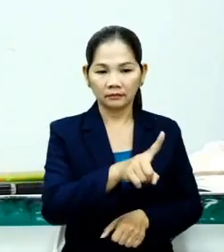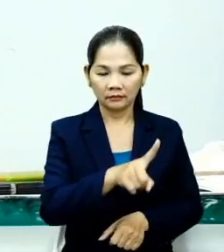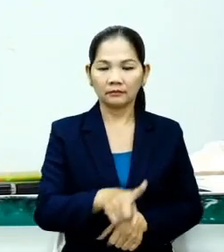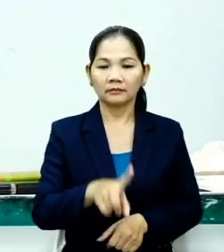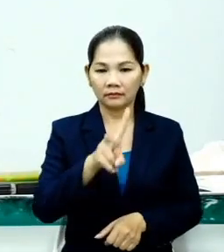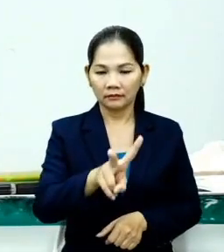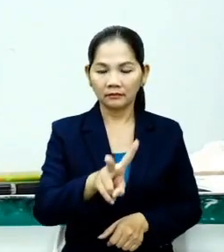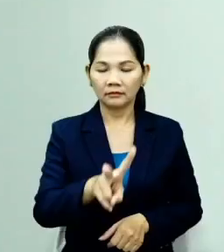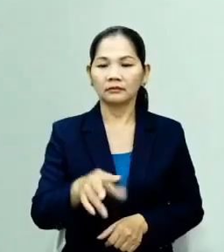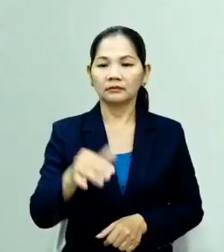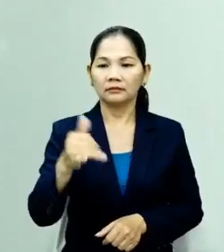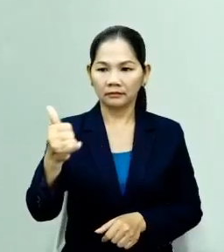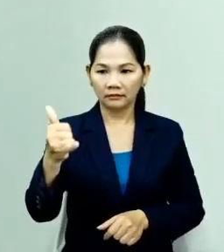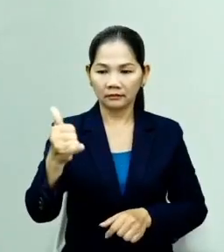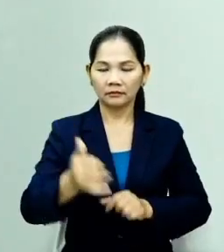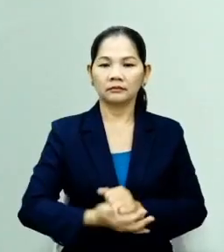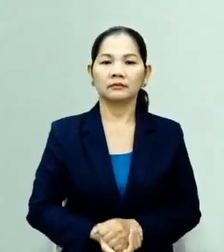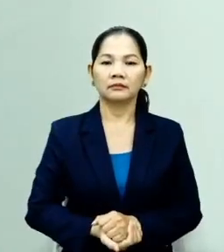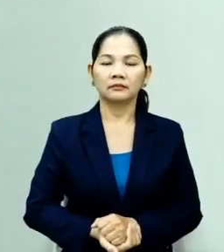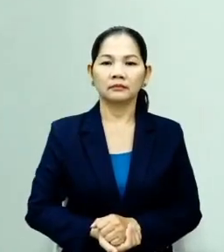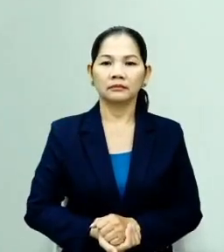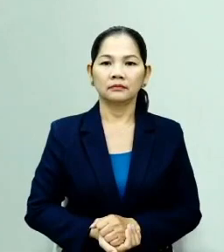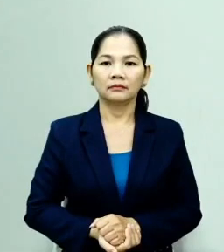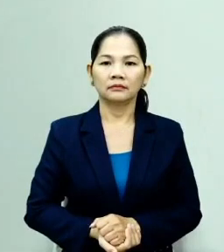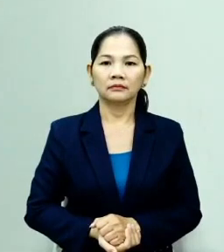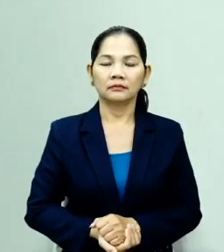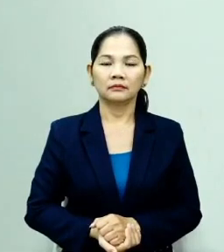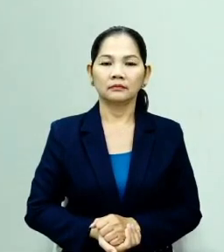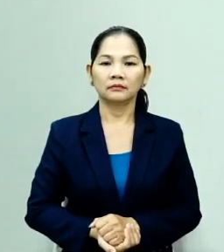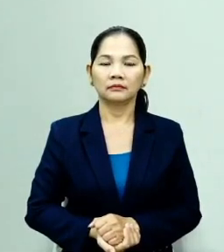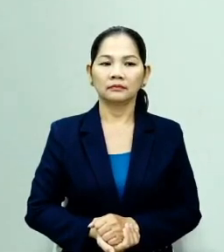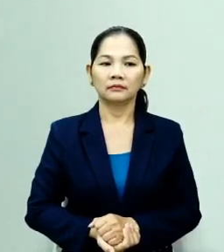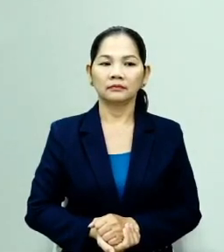rồi mà phải bà mùi nó con